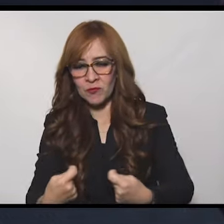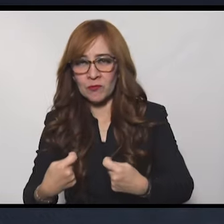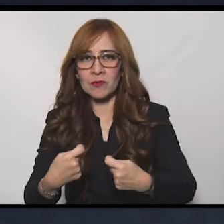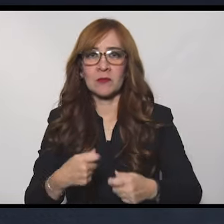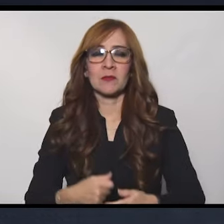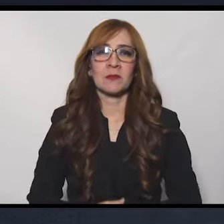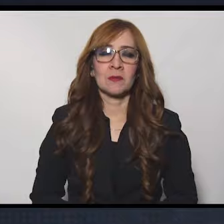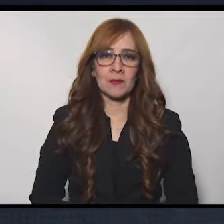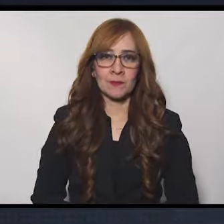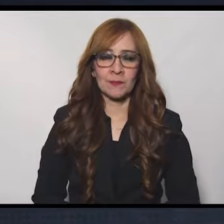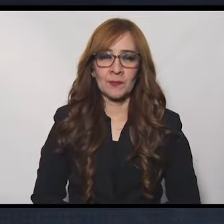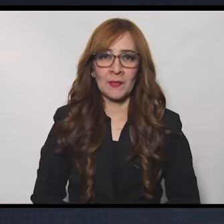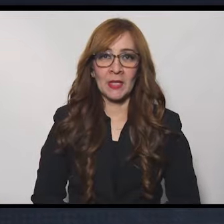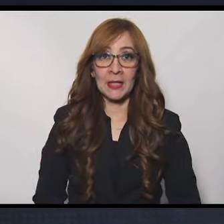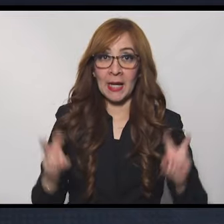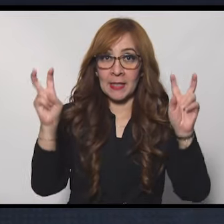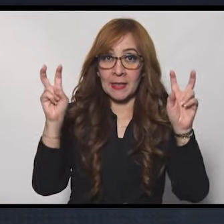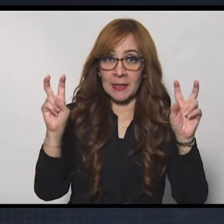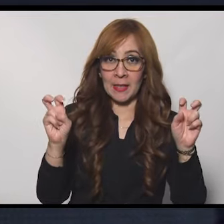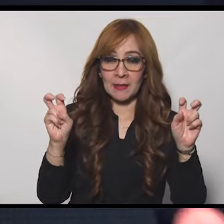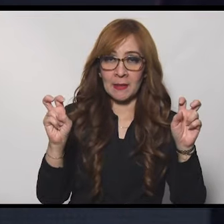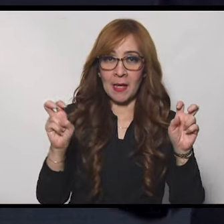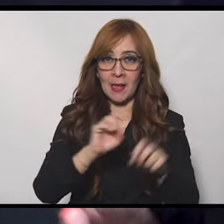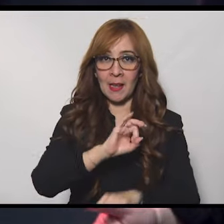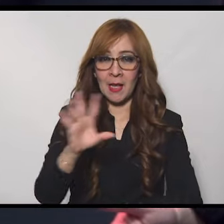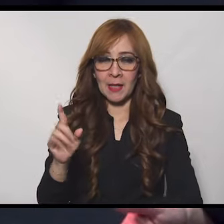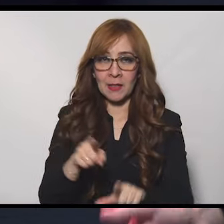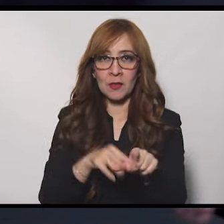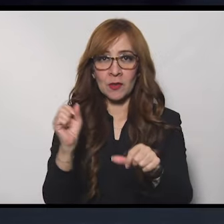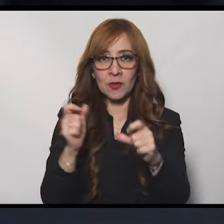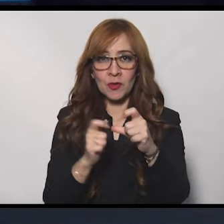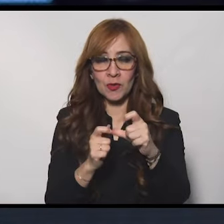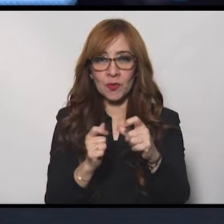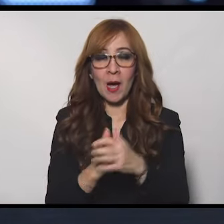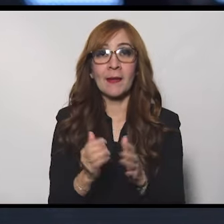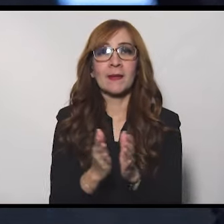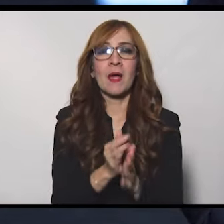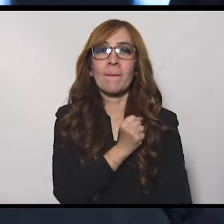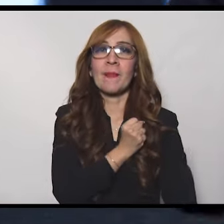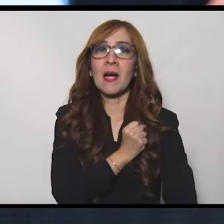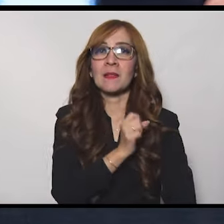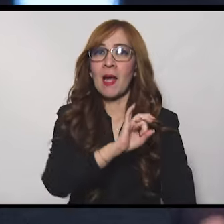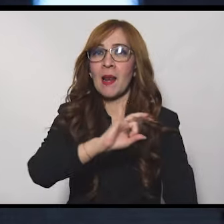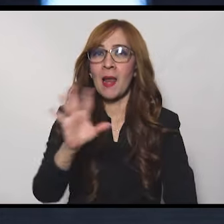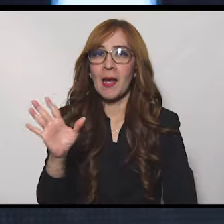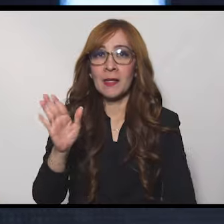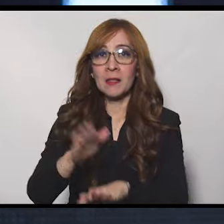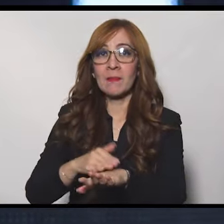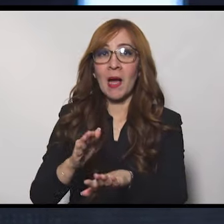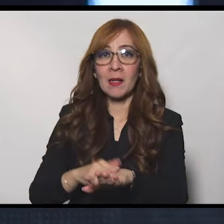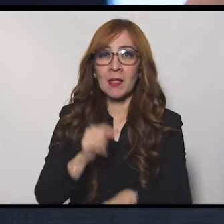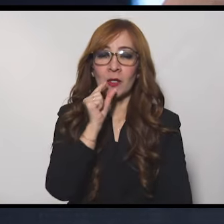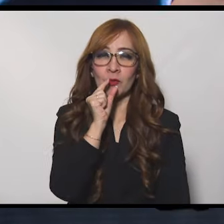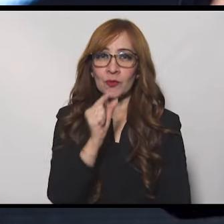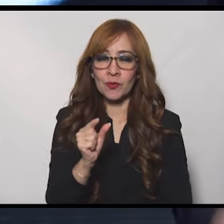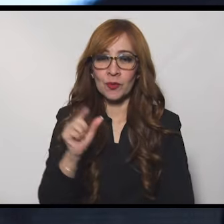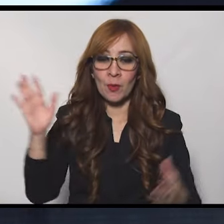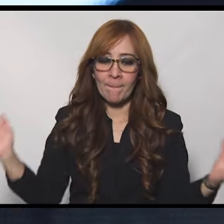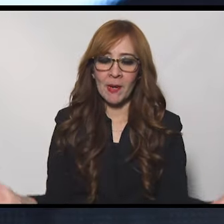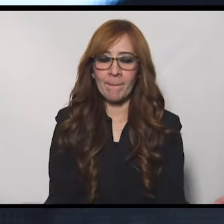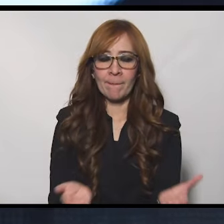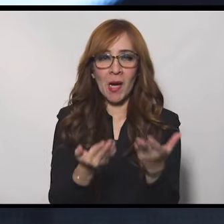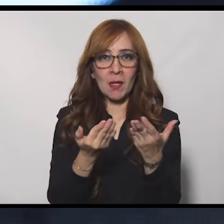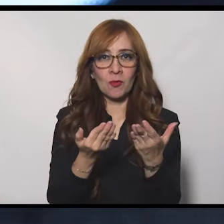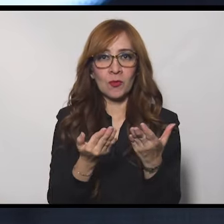Ruins. Dengan kata lain, Yosua dan bangsa Israel dipanggil untuk